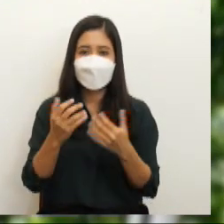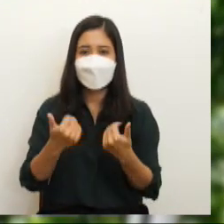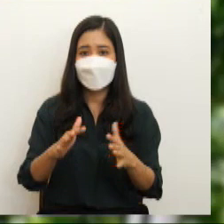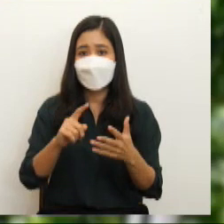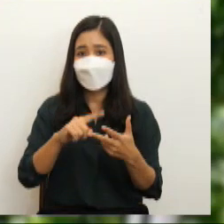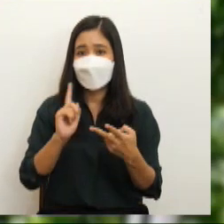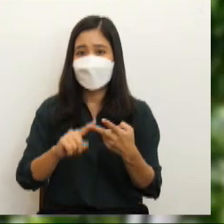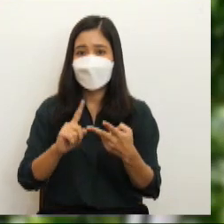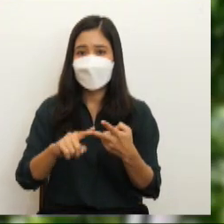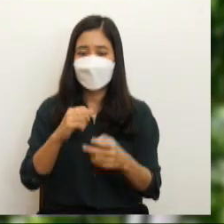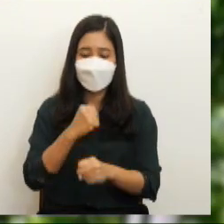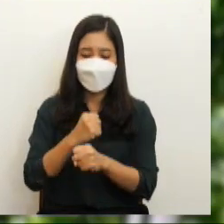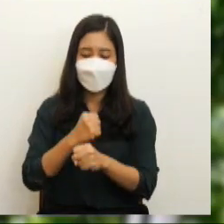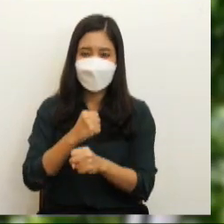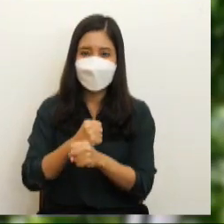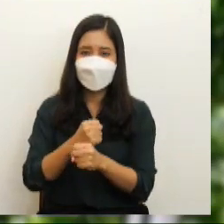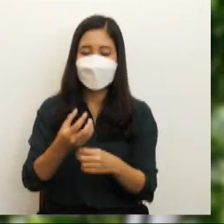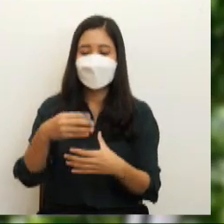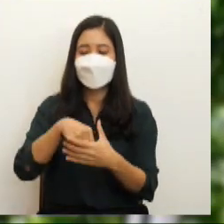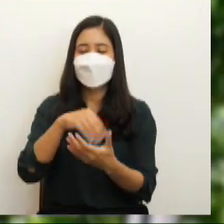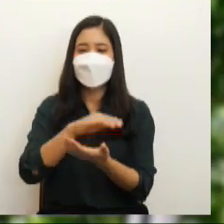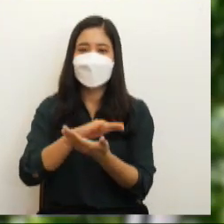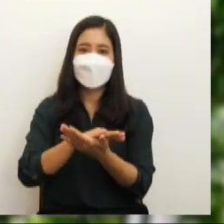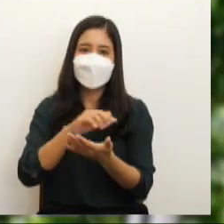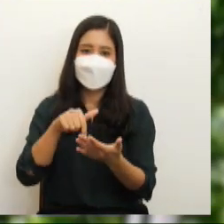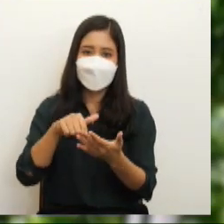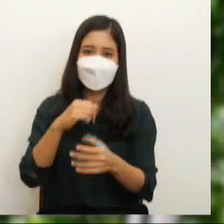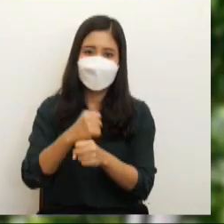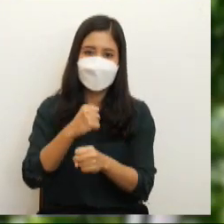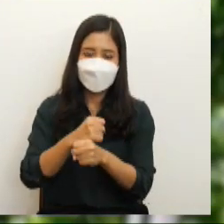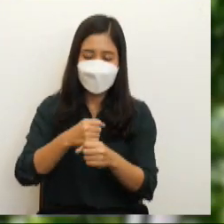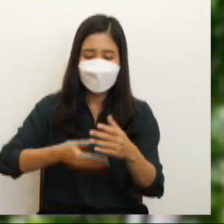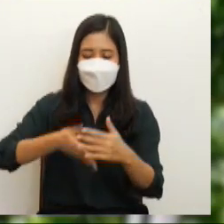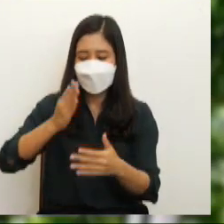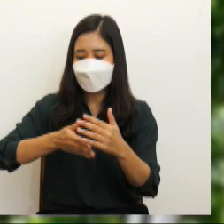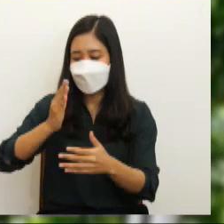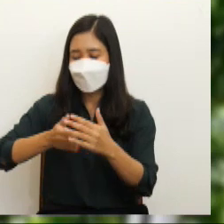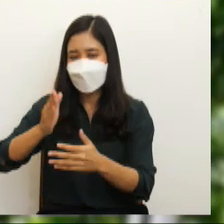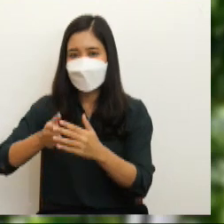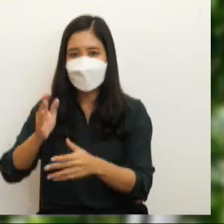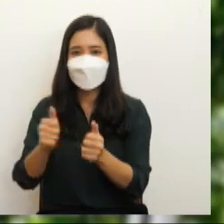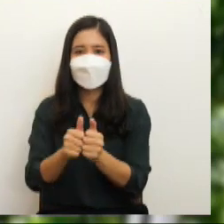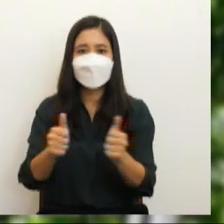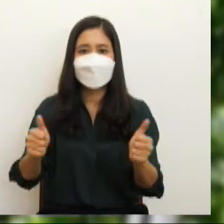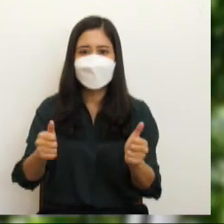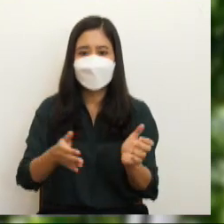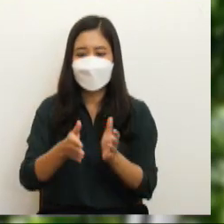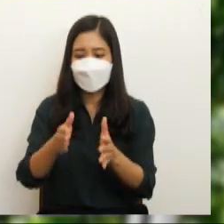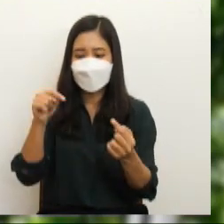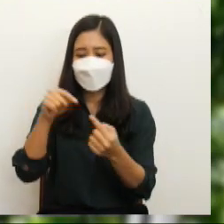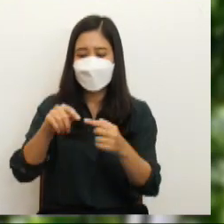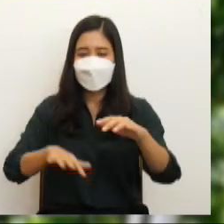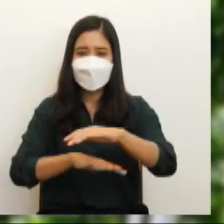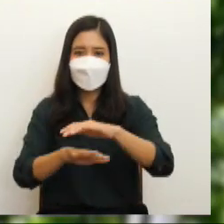คือเรื่องการปฏิบัติหน้าที่เช่นเดียวกันครับแม้ว่าเราจะทำงานประสบความสำเร็จมาโดยตลอดแต่เราก็อยู่บนพื้นฐานความเสี่ยงอยู่เส